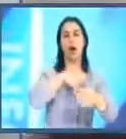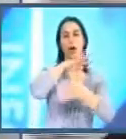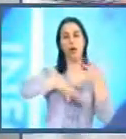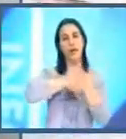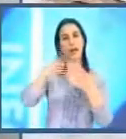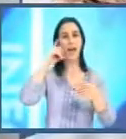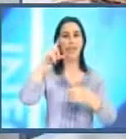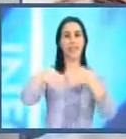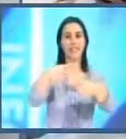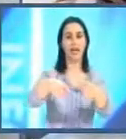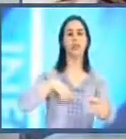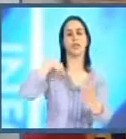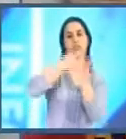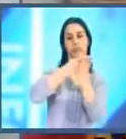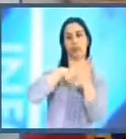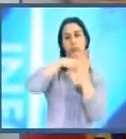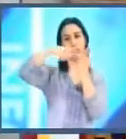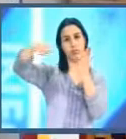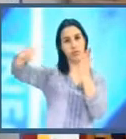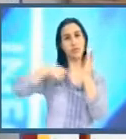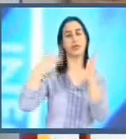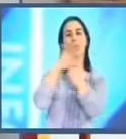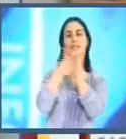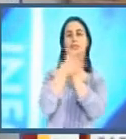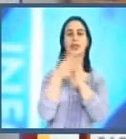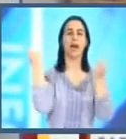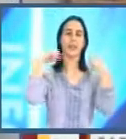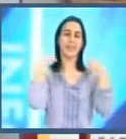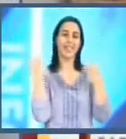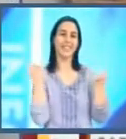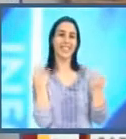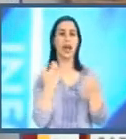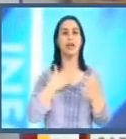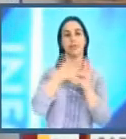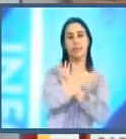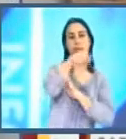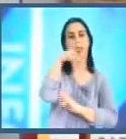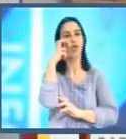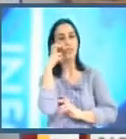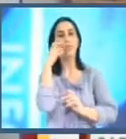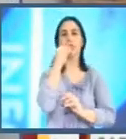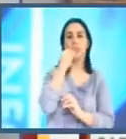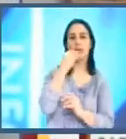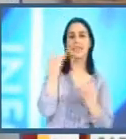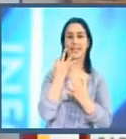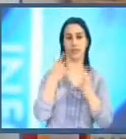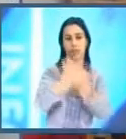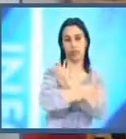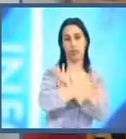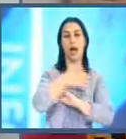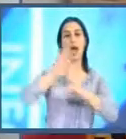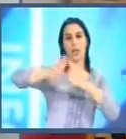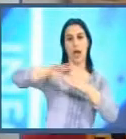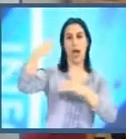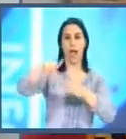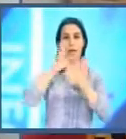educadores diàriament expliquen l'activitat que han realitzat i on expliquen també si ha dormit o ha menjat el nen. A part, hi ha una part de